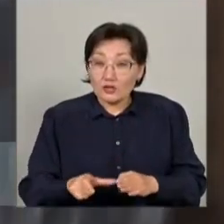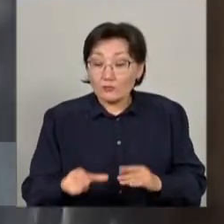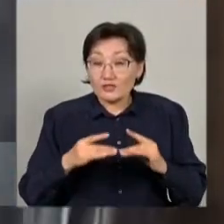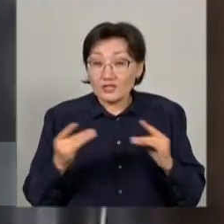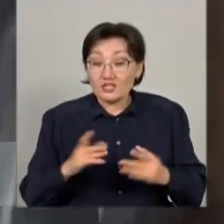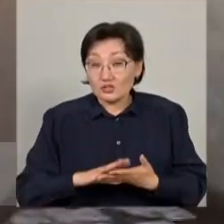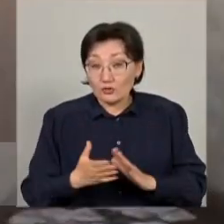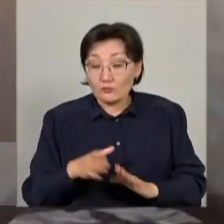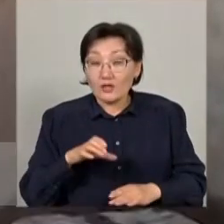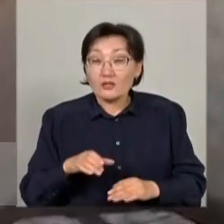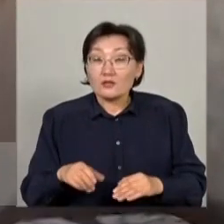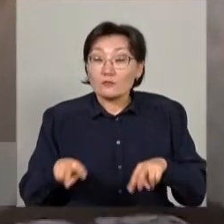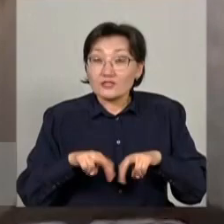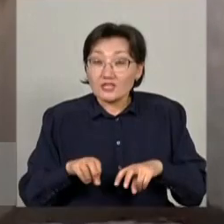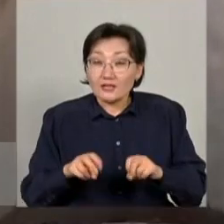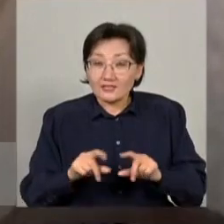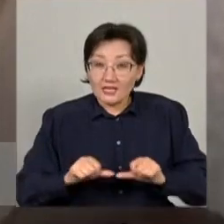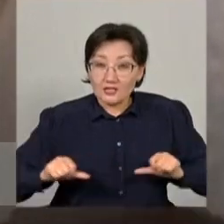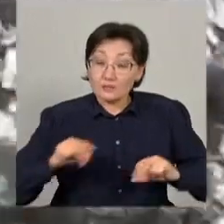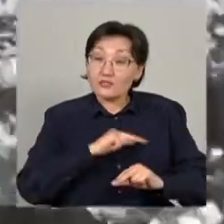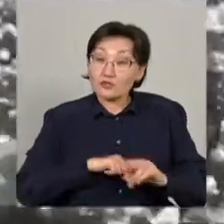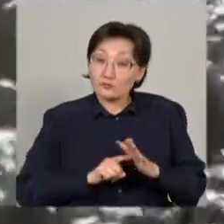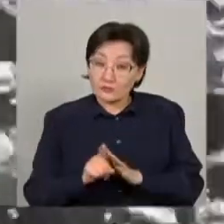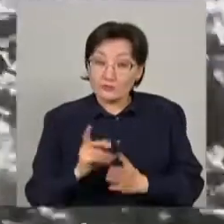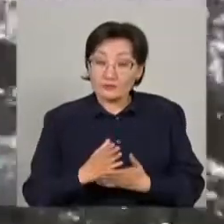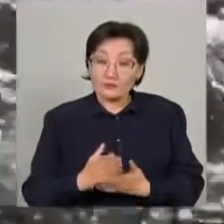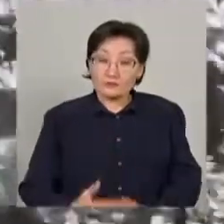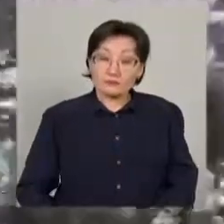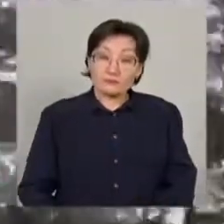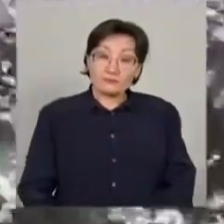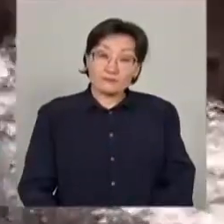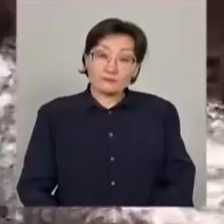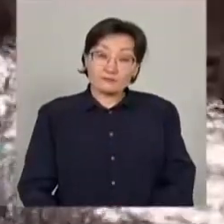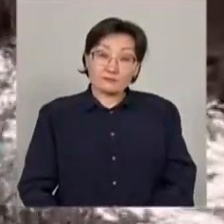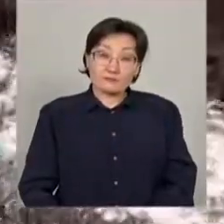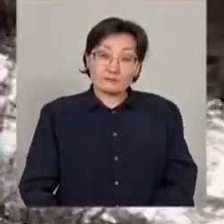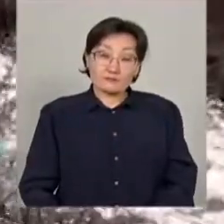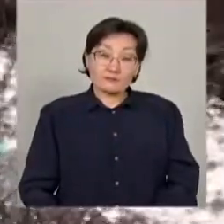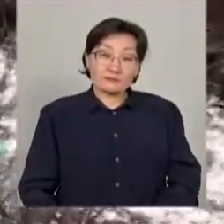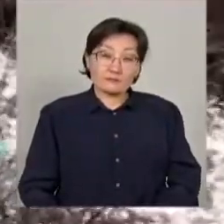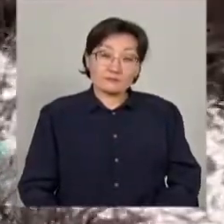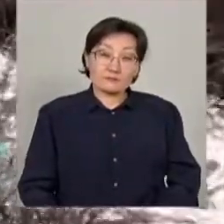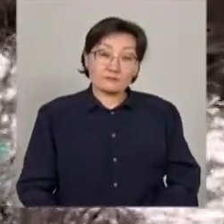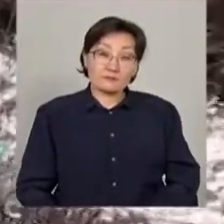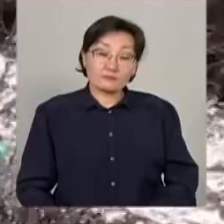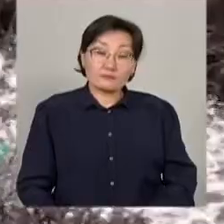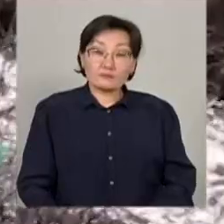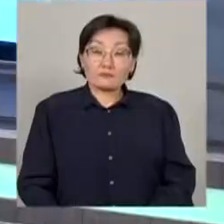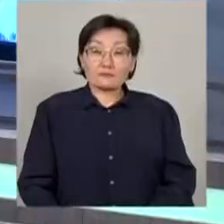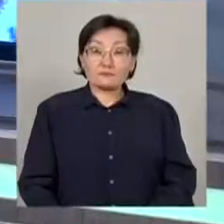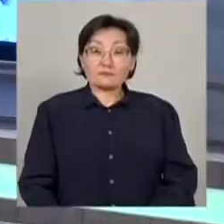көпірлердің жағдайын анықтау үшін арнайы комиссия жұмыс істеп жатыр. Райгүленшбай, Жомарт Құдайбергенов, Алматы телеарнасы, Ақтөбе облысы.